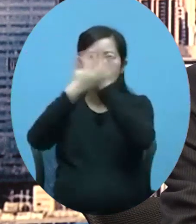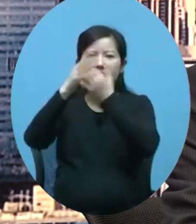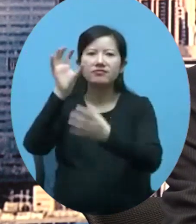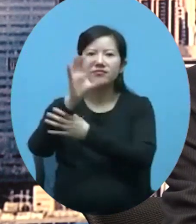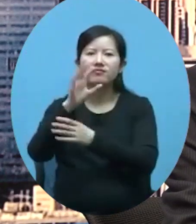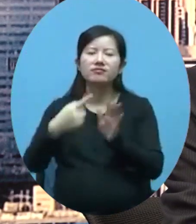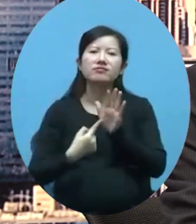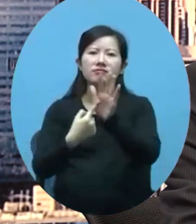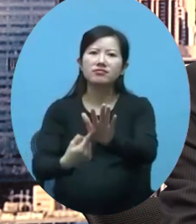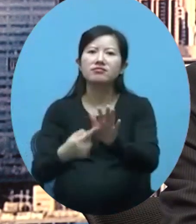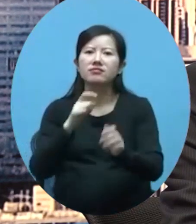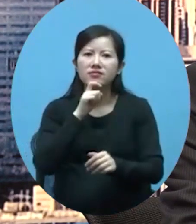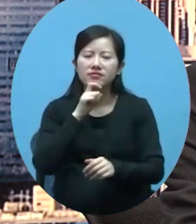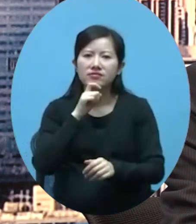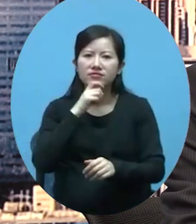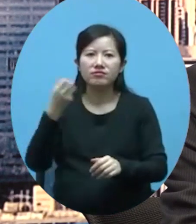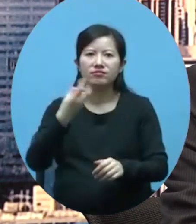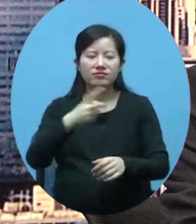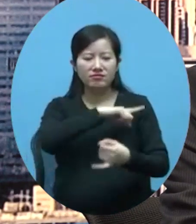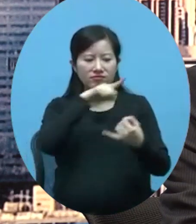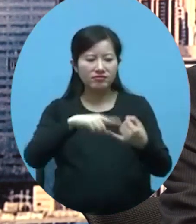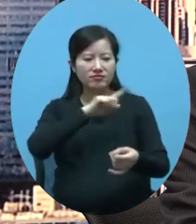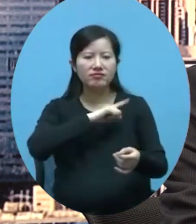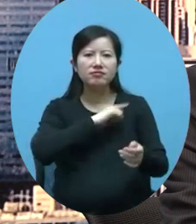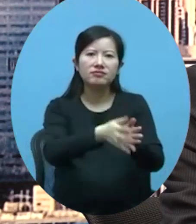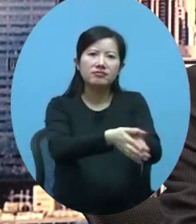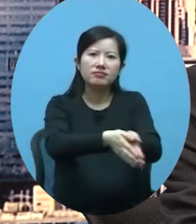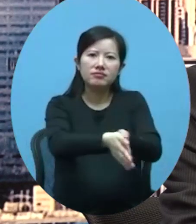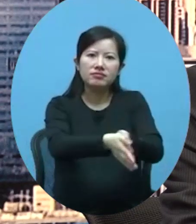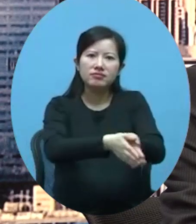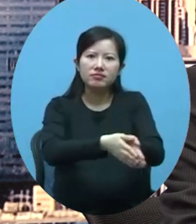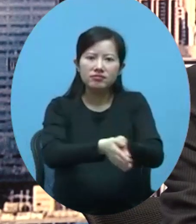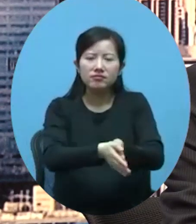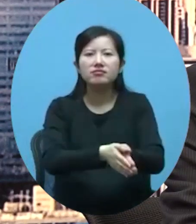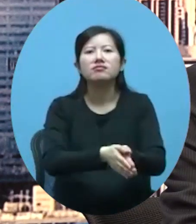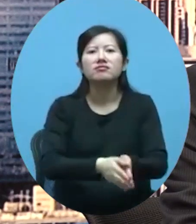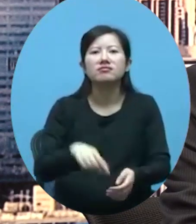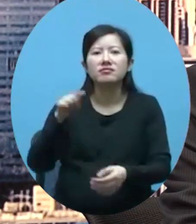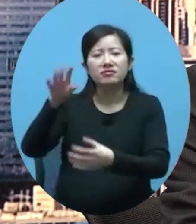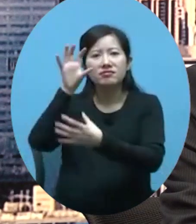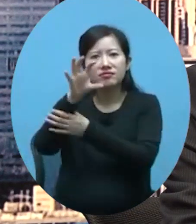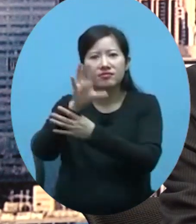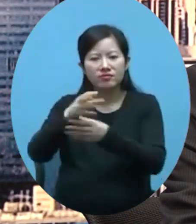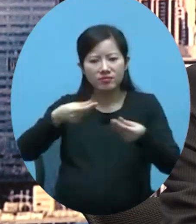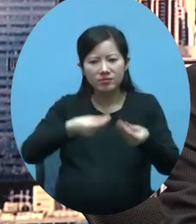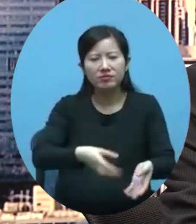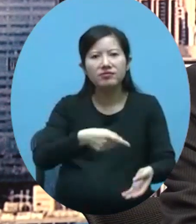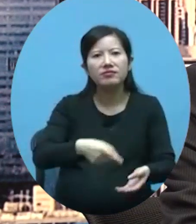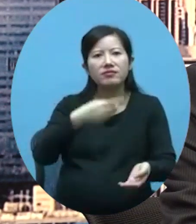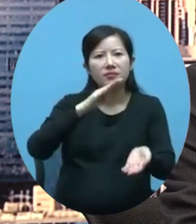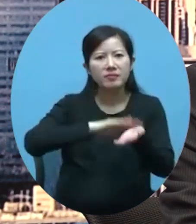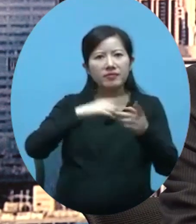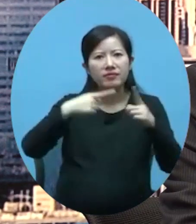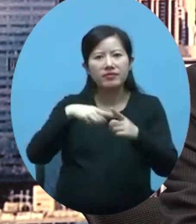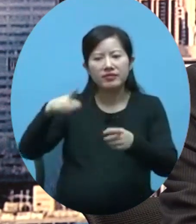因為做完之後都要做清潔的這些就是全部我們發了一條點片就希望給我們的病人跟足來做